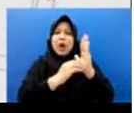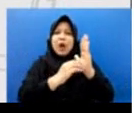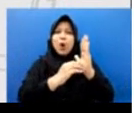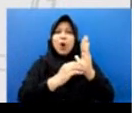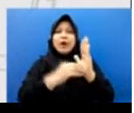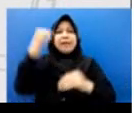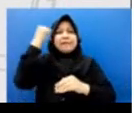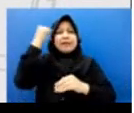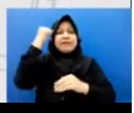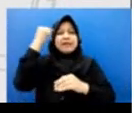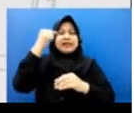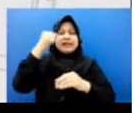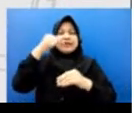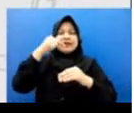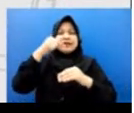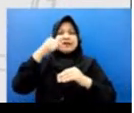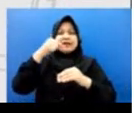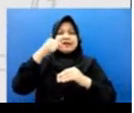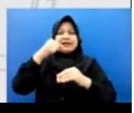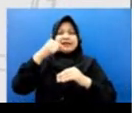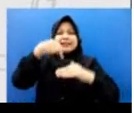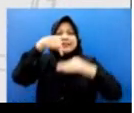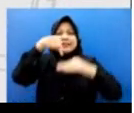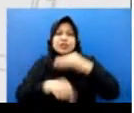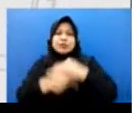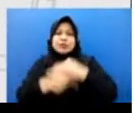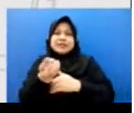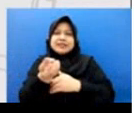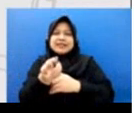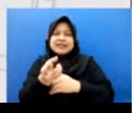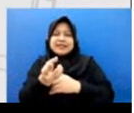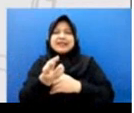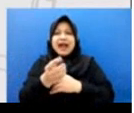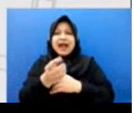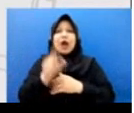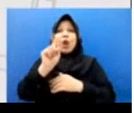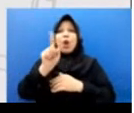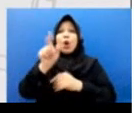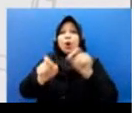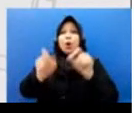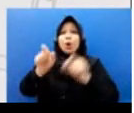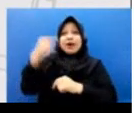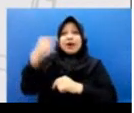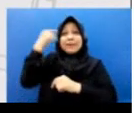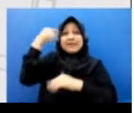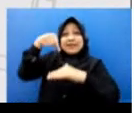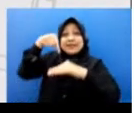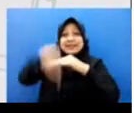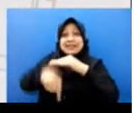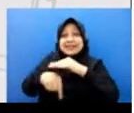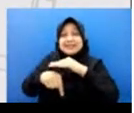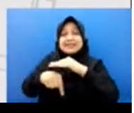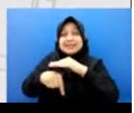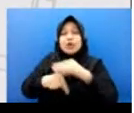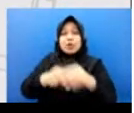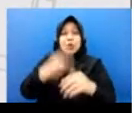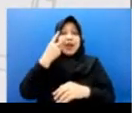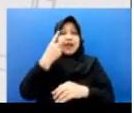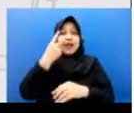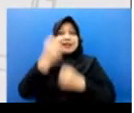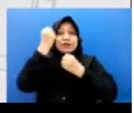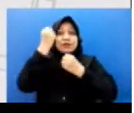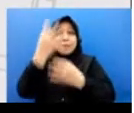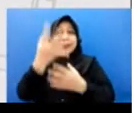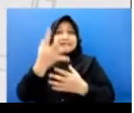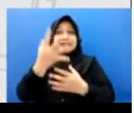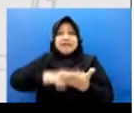intensitasnya lemah, di dalam kepala orang-orang yang berpikir kritis, volumenya itu besar sekali.